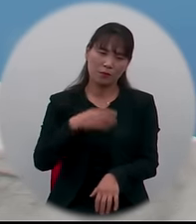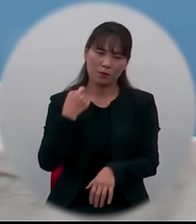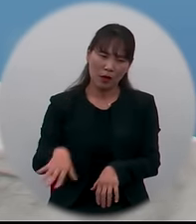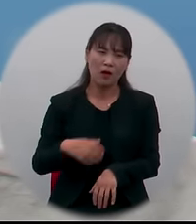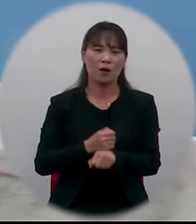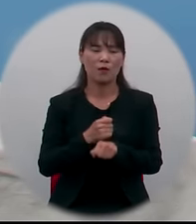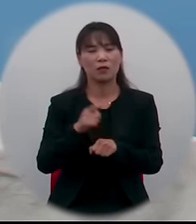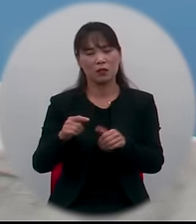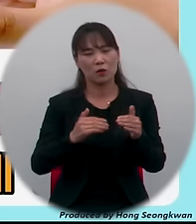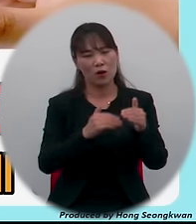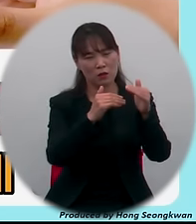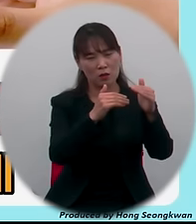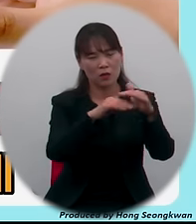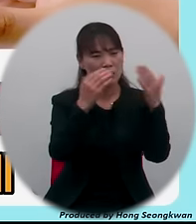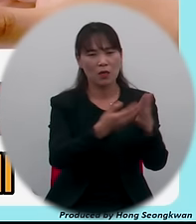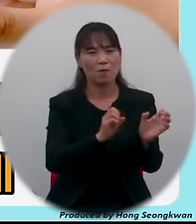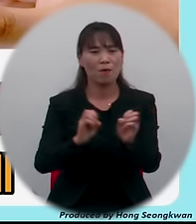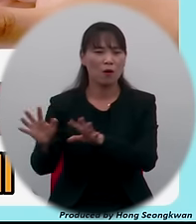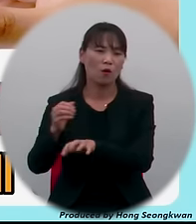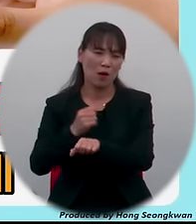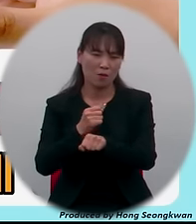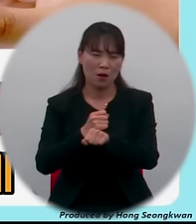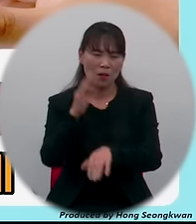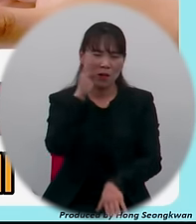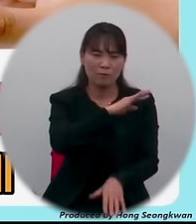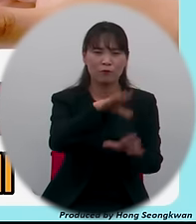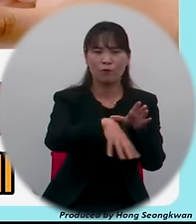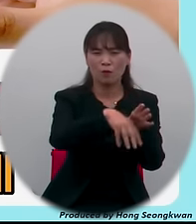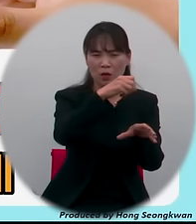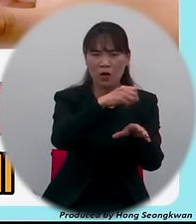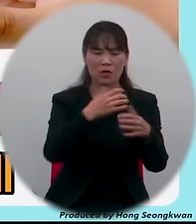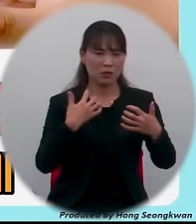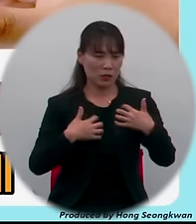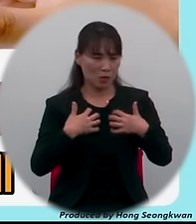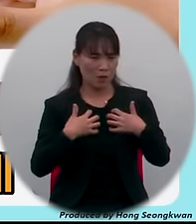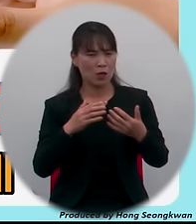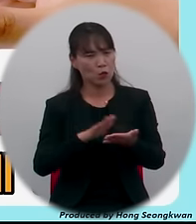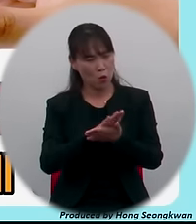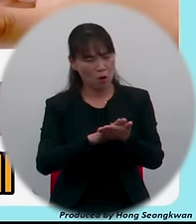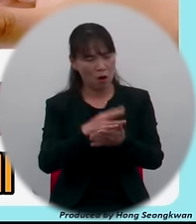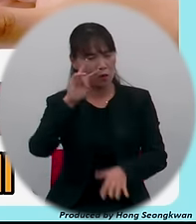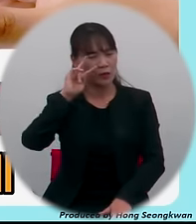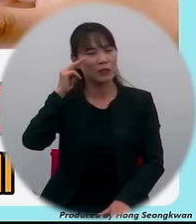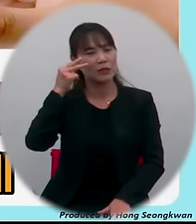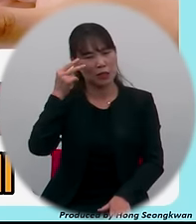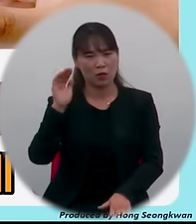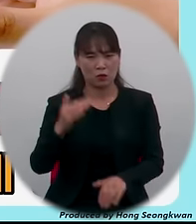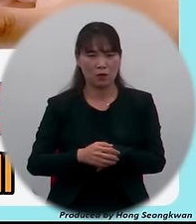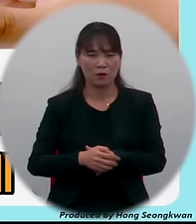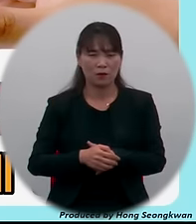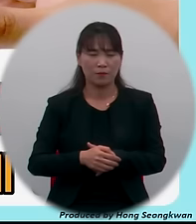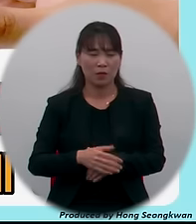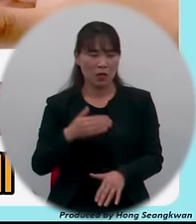단계는 악질 뽑기가 재미나 놀이라고 착각하게 돼요 그래서 어 내가 지금 도박성 행위를 하고